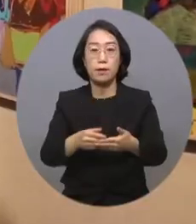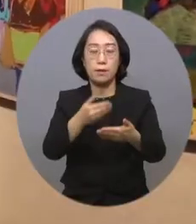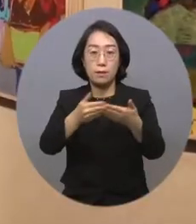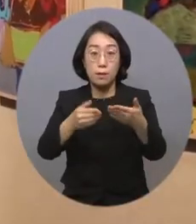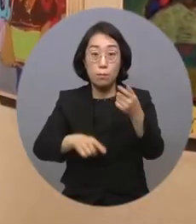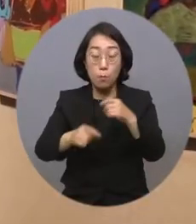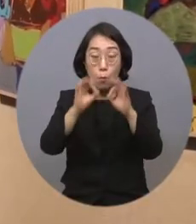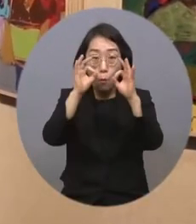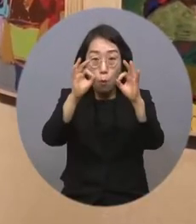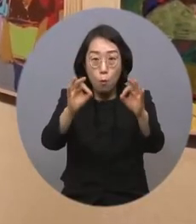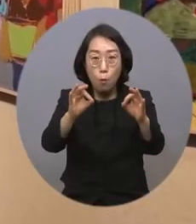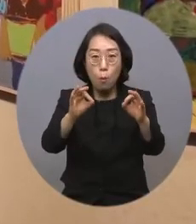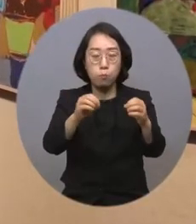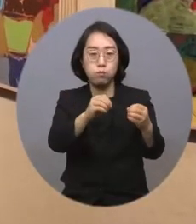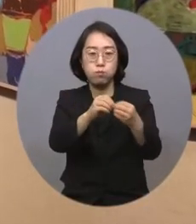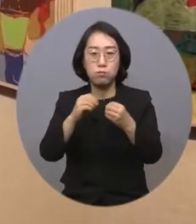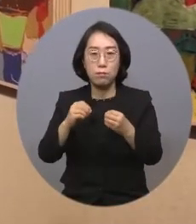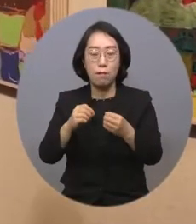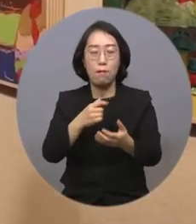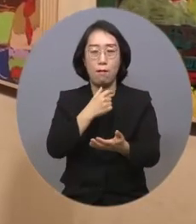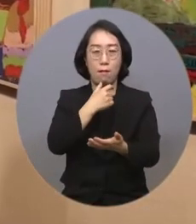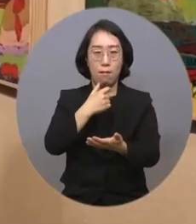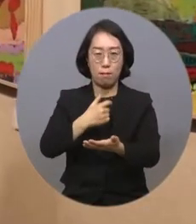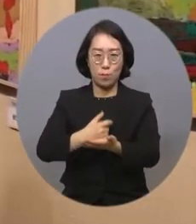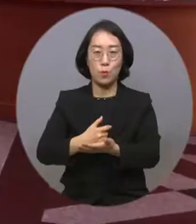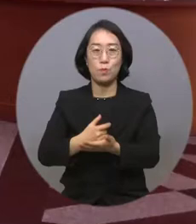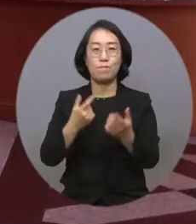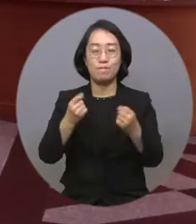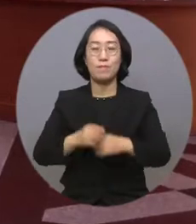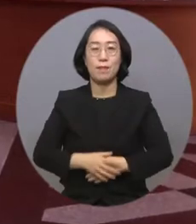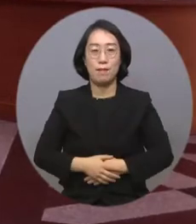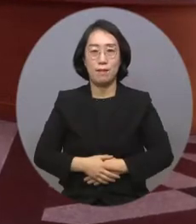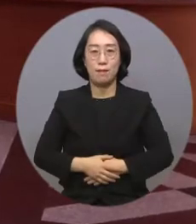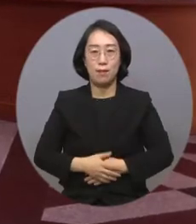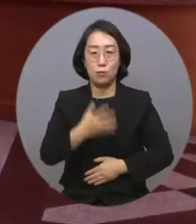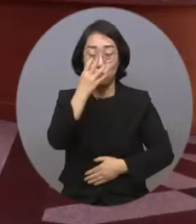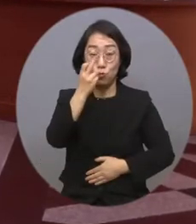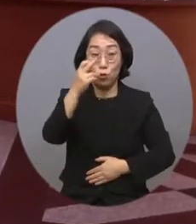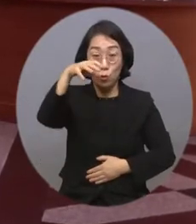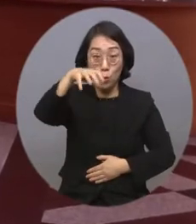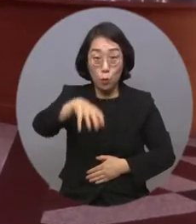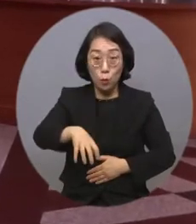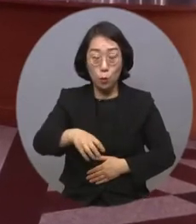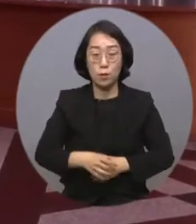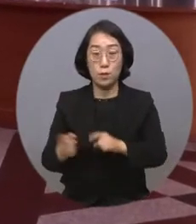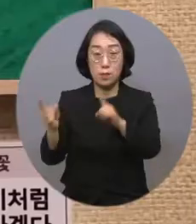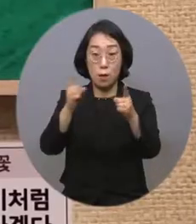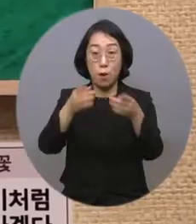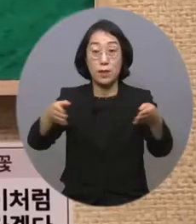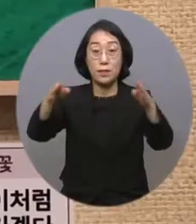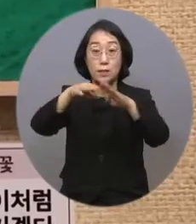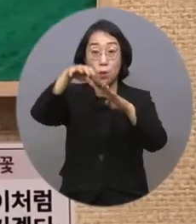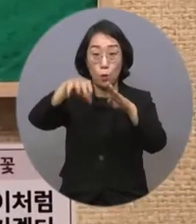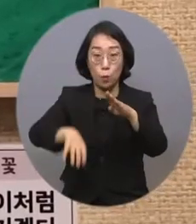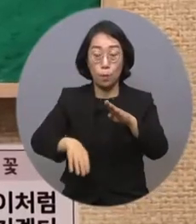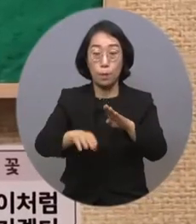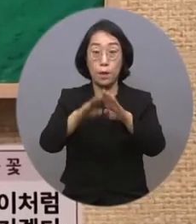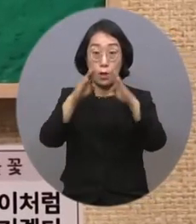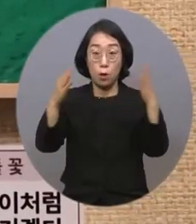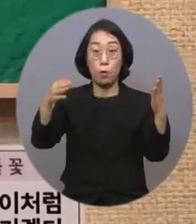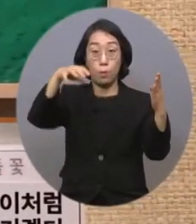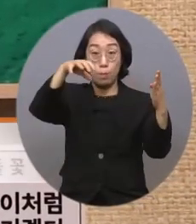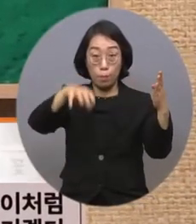작품이어서 쉽사리 발걸음이 떨어지지 않습니다. 순천의 한 노숙인 재활시설이 마련한